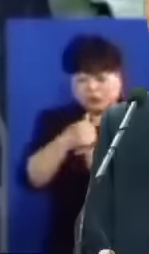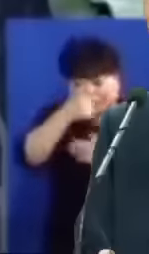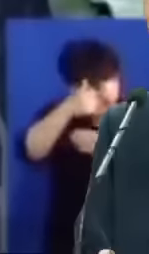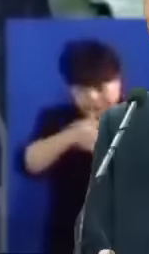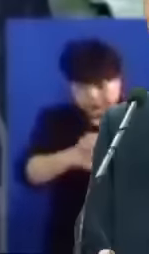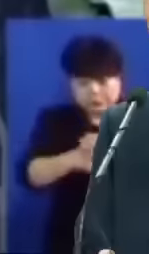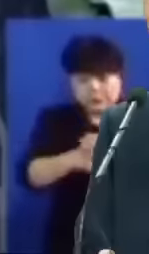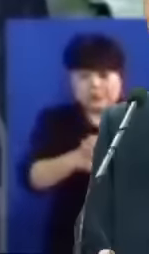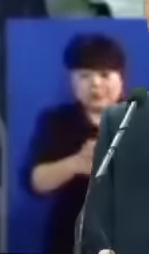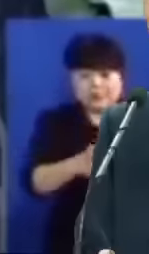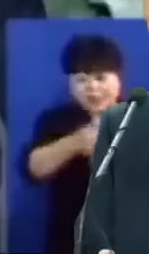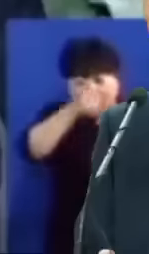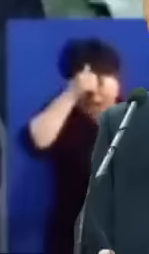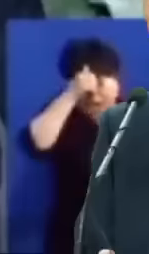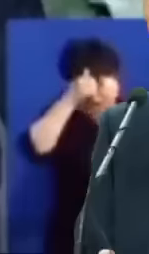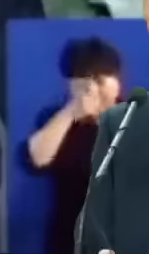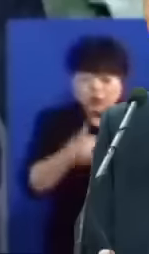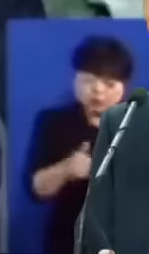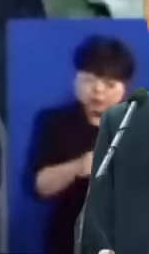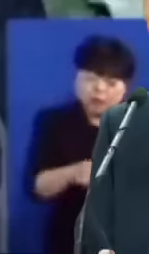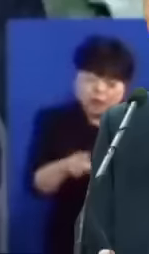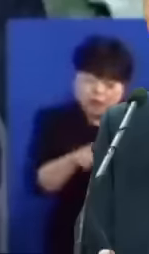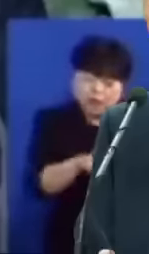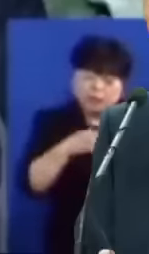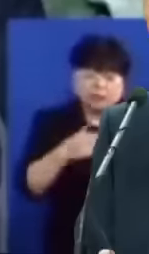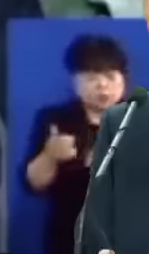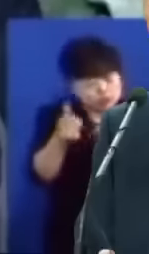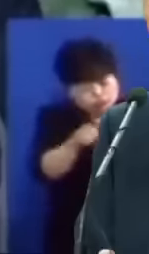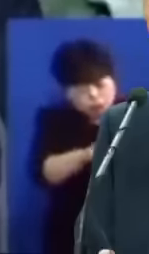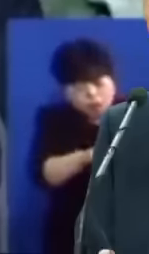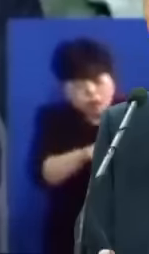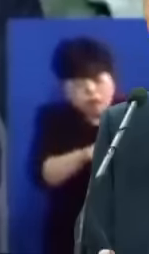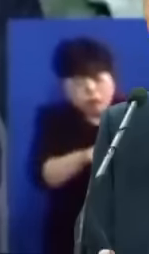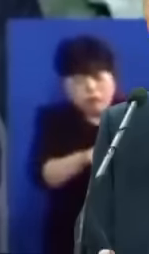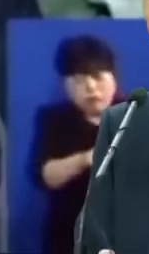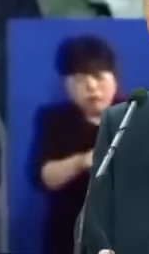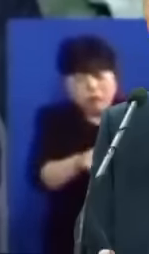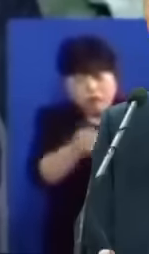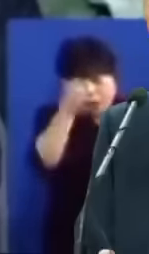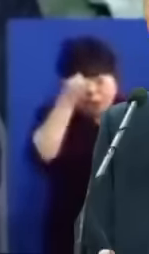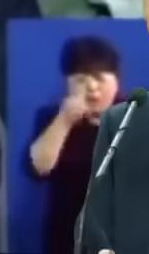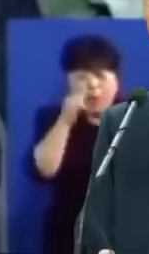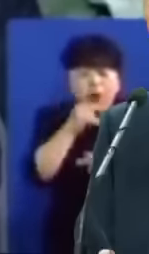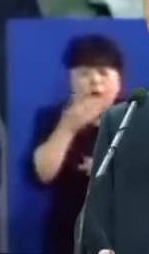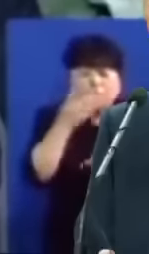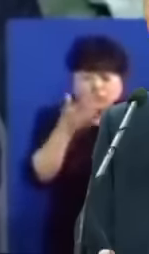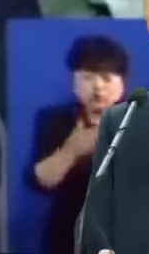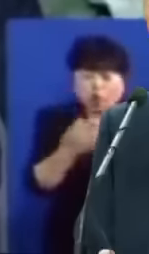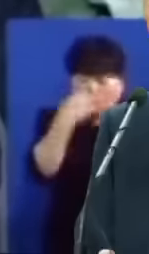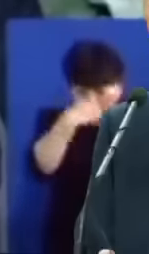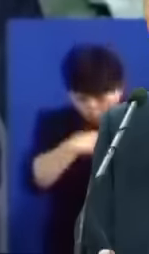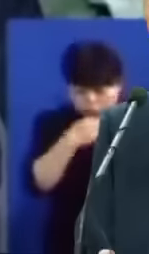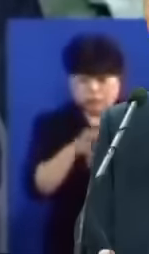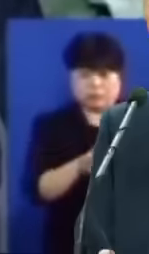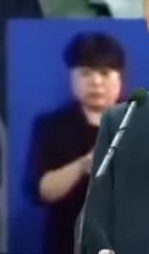타락했음에도 불구하고 아담이 너 죽으면 나도 같이 죽자 그러고 하와가 주는 선악과를 받아